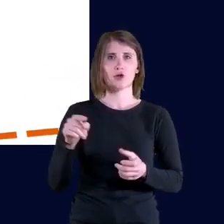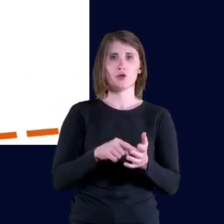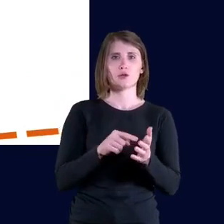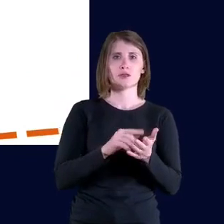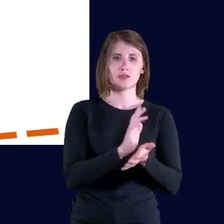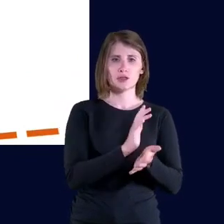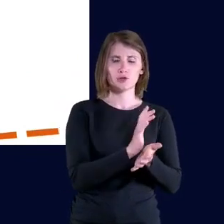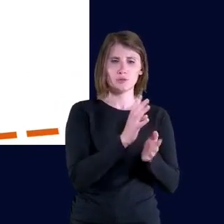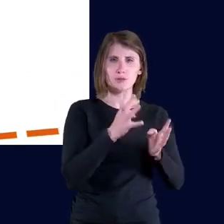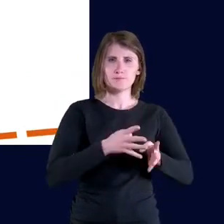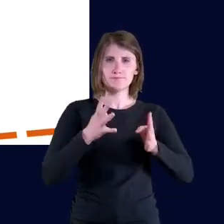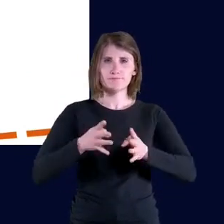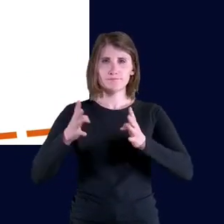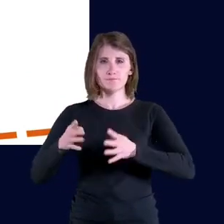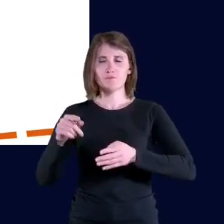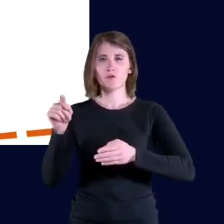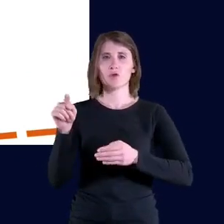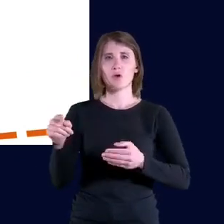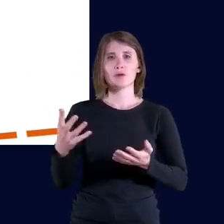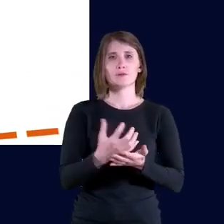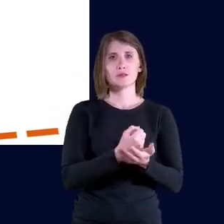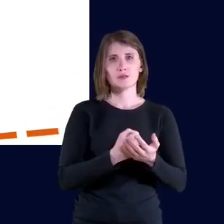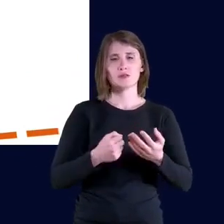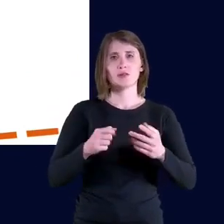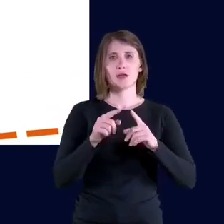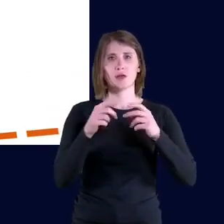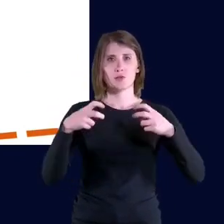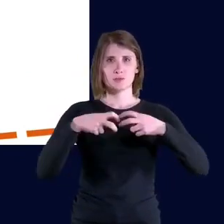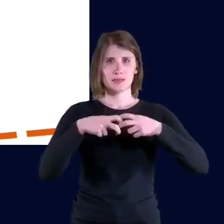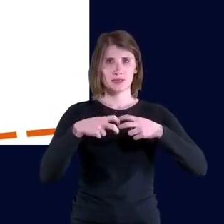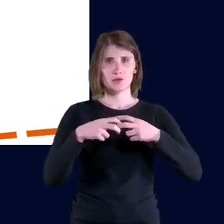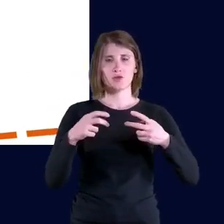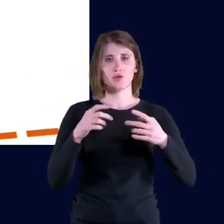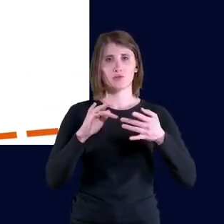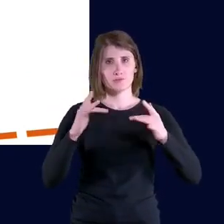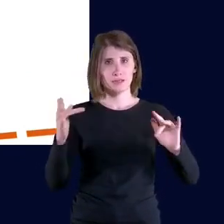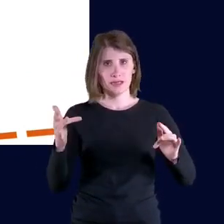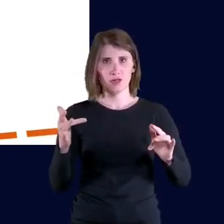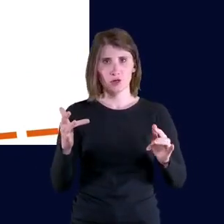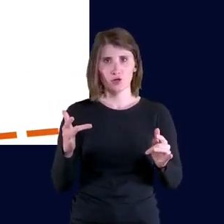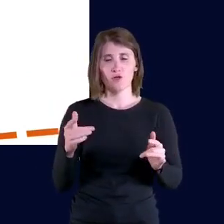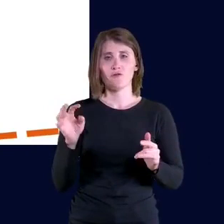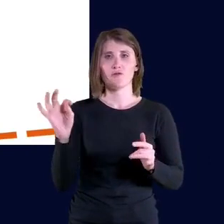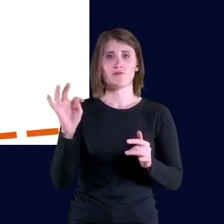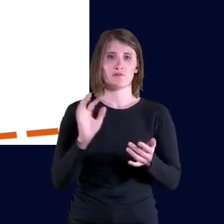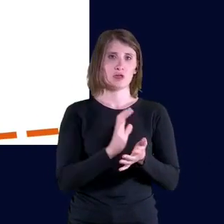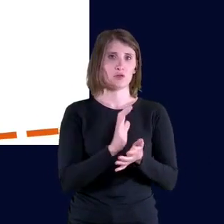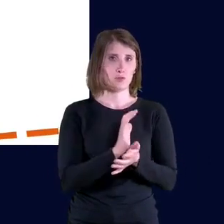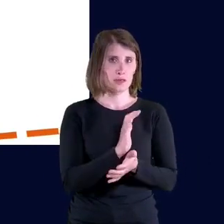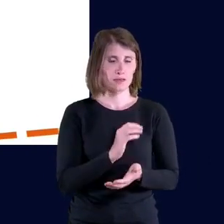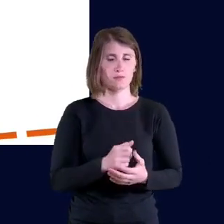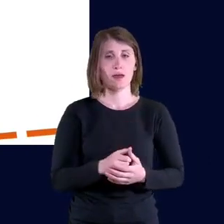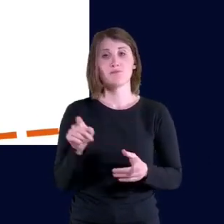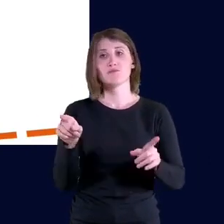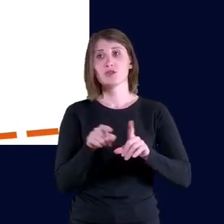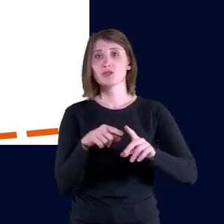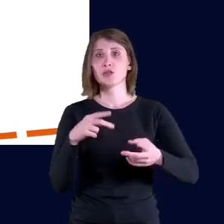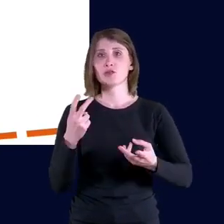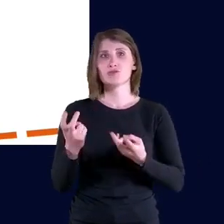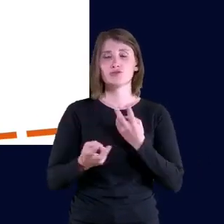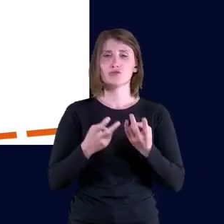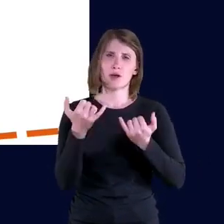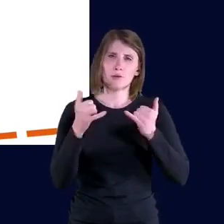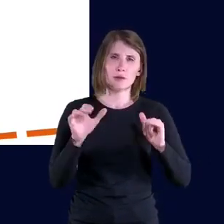czasopism i przede wszystkich biorą ze stron internetowych czasopism a także podziękują się dodatkowo